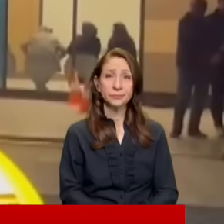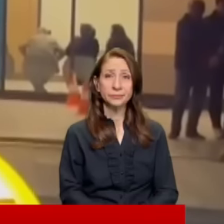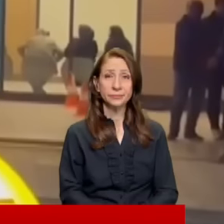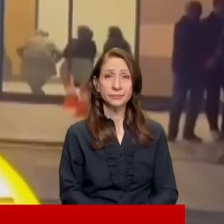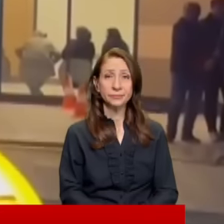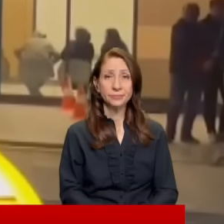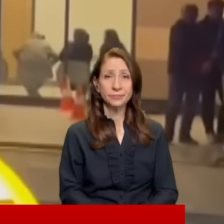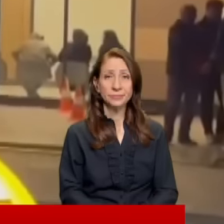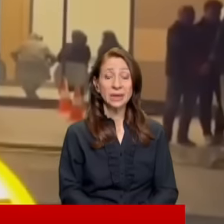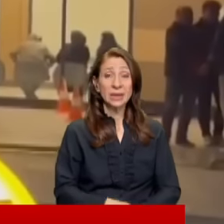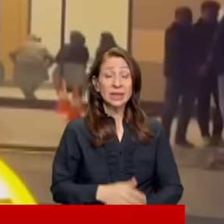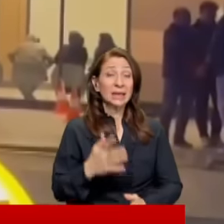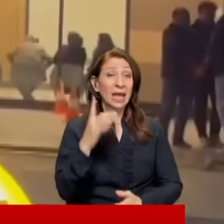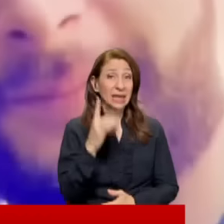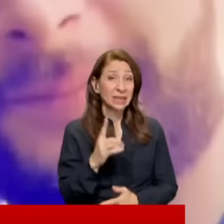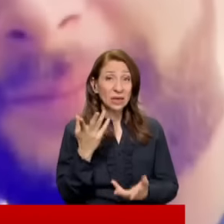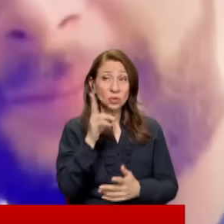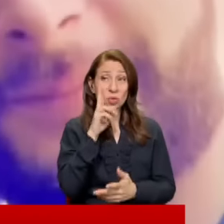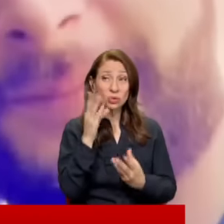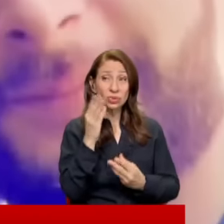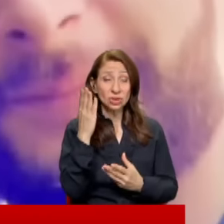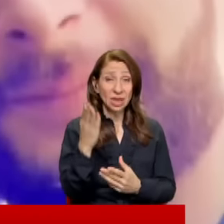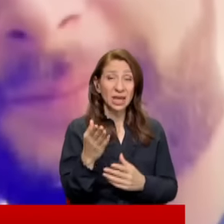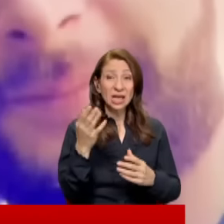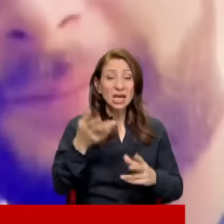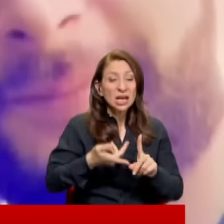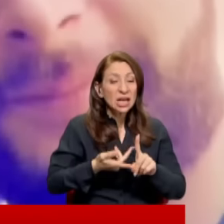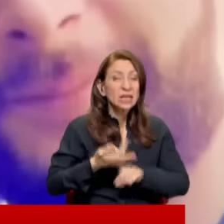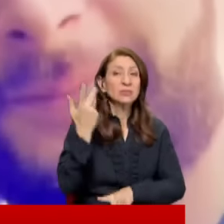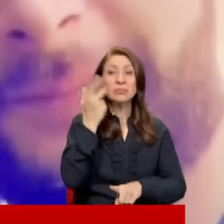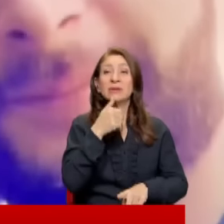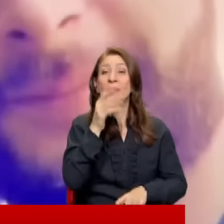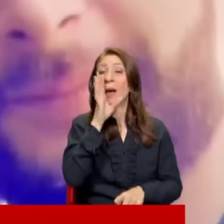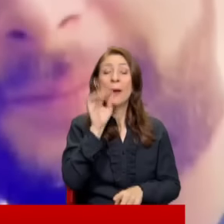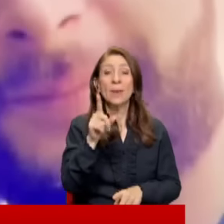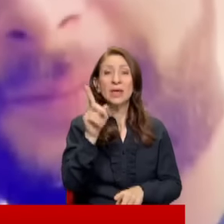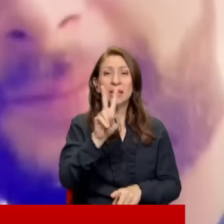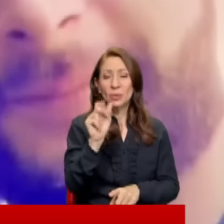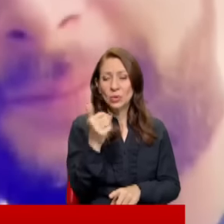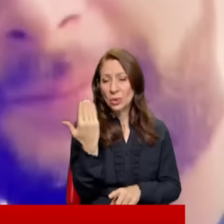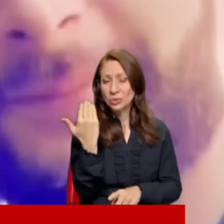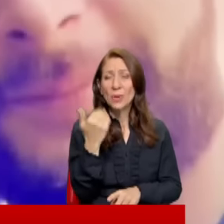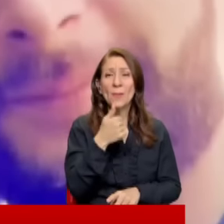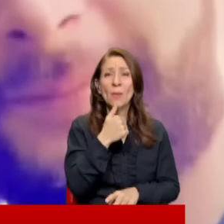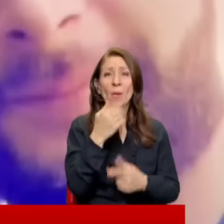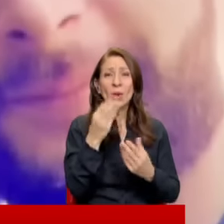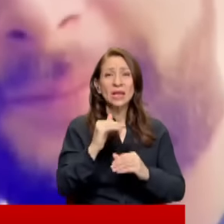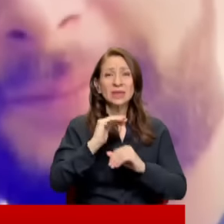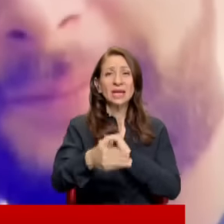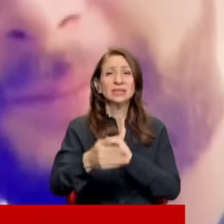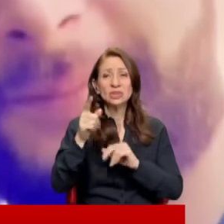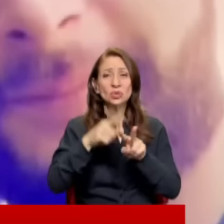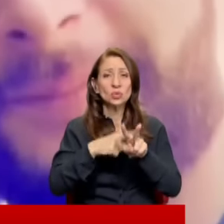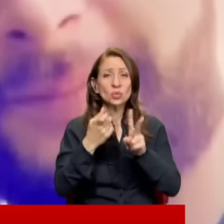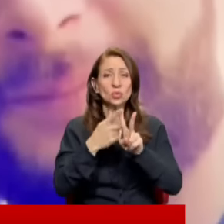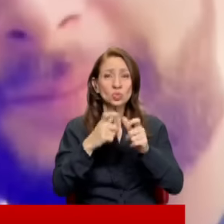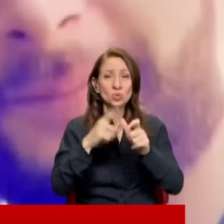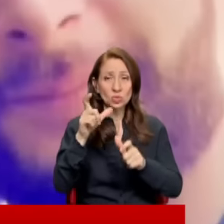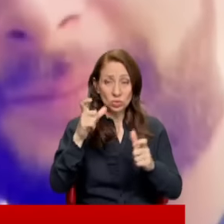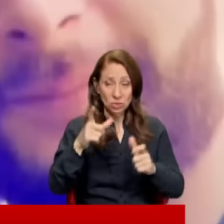savaşında ne ilkti ne de son olacak gaspçıların hedefinde bu kez 20 gün önce Baba olan taksici Yunus Yüksel